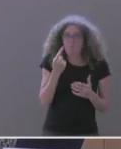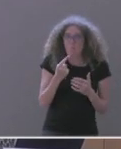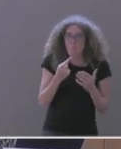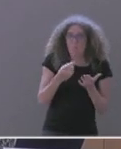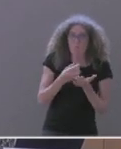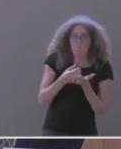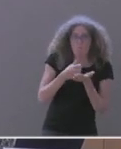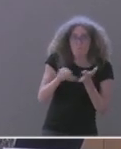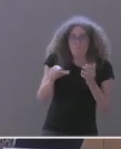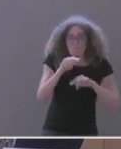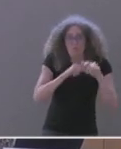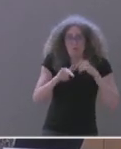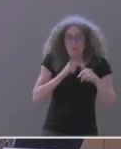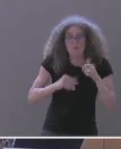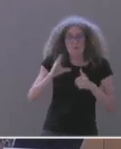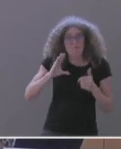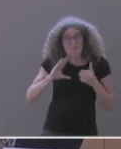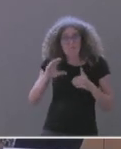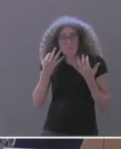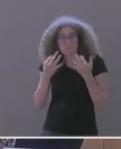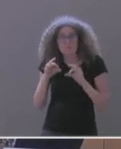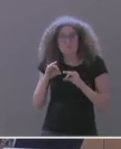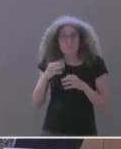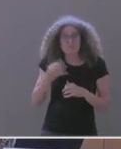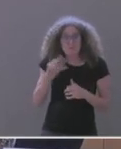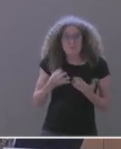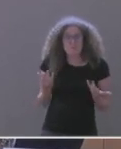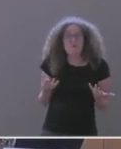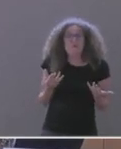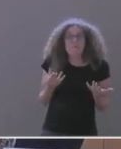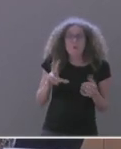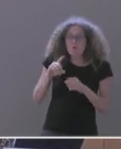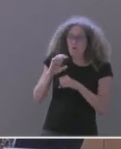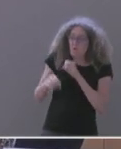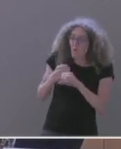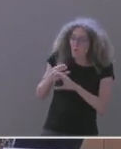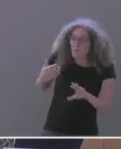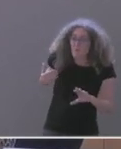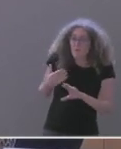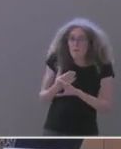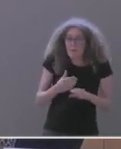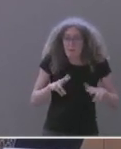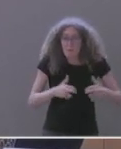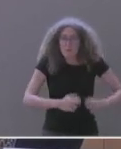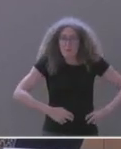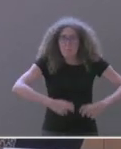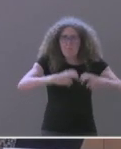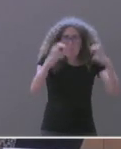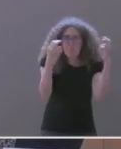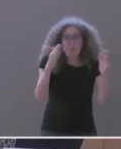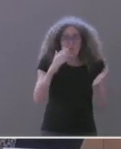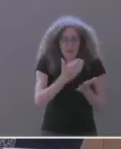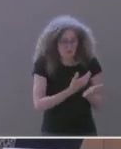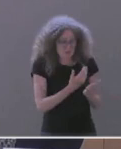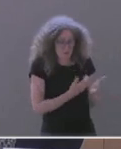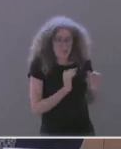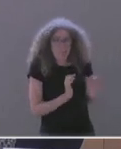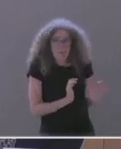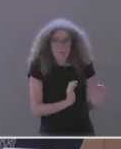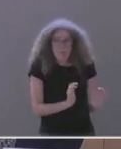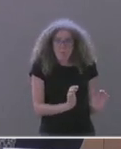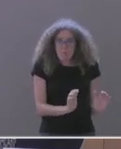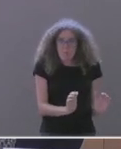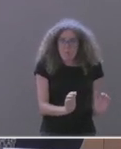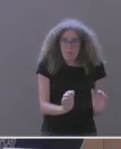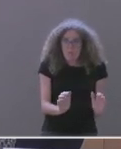immobilière extraordinaire et foncière qui s'est produite pendant ces 30 ans, pendant que les revenus augmentaient très faiblement. Donc face à cette crise, ça